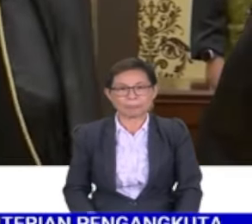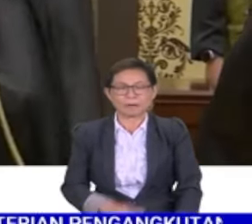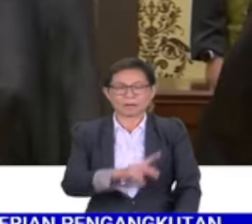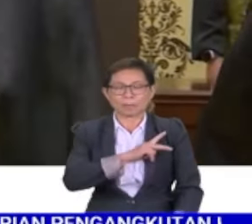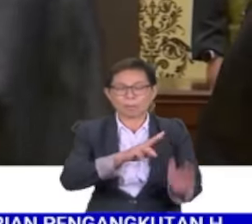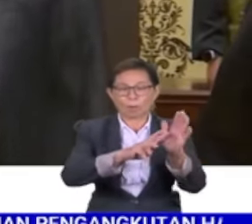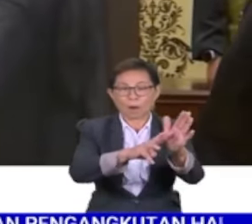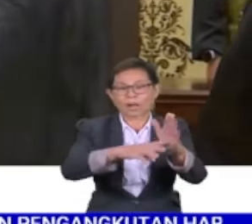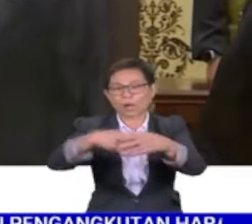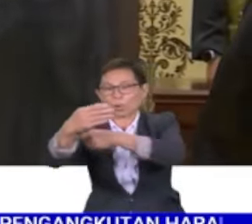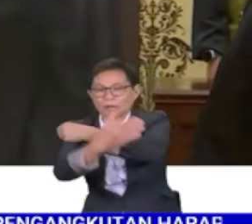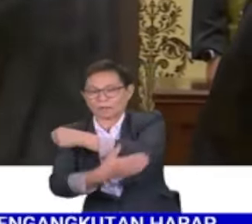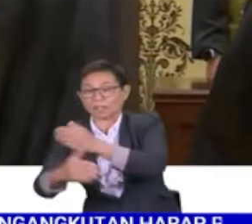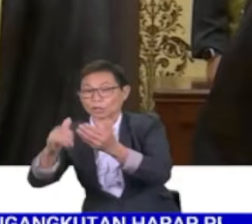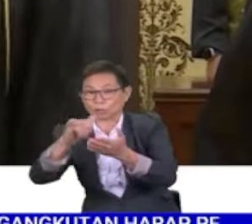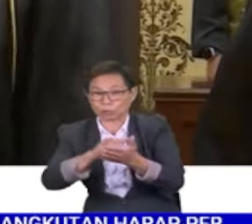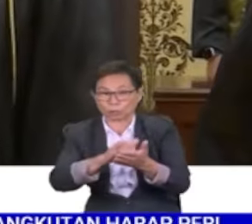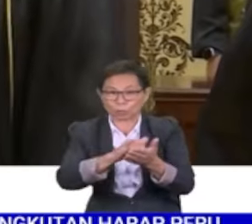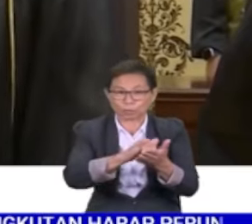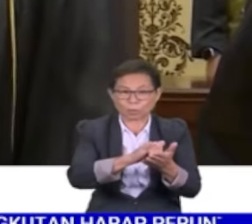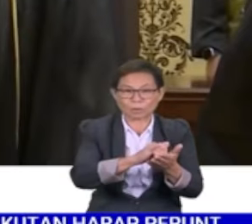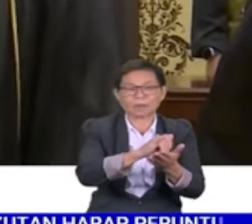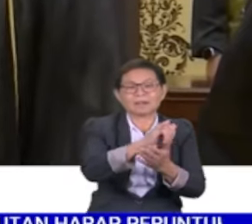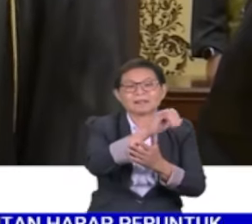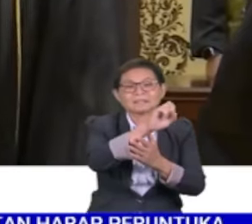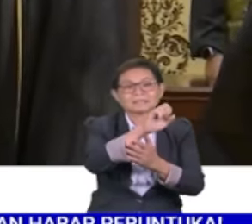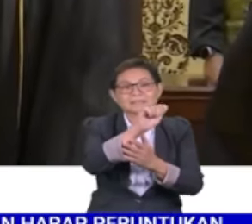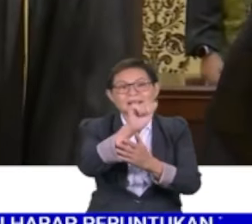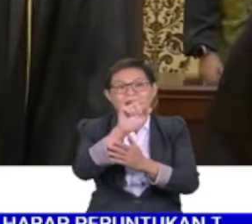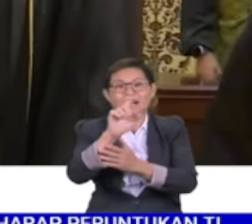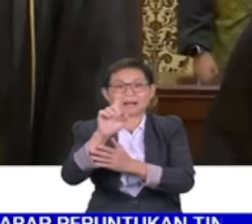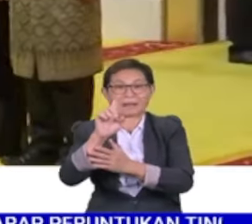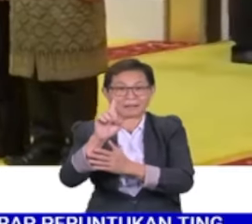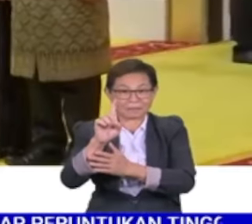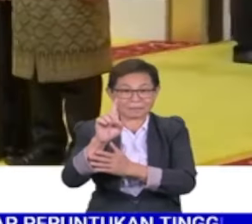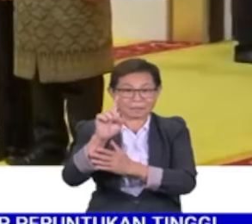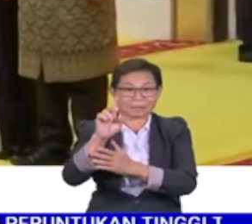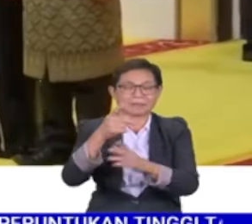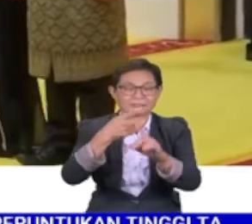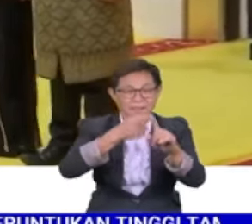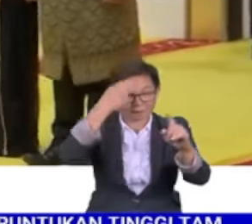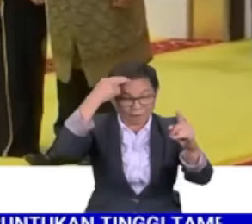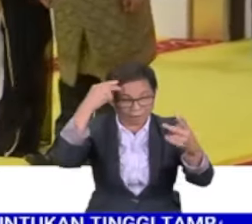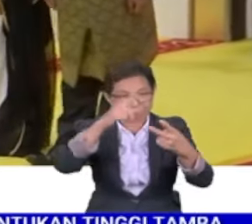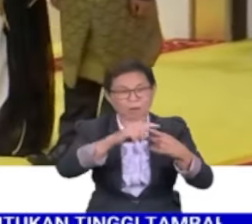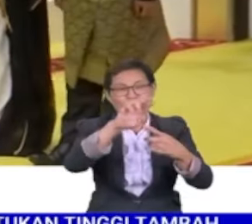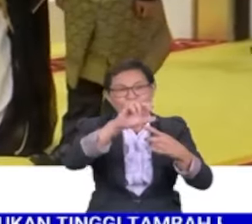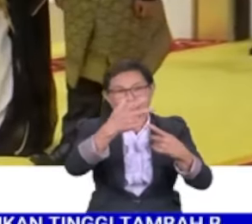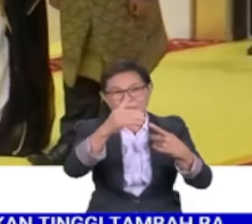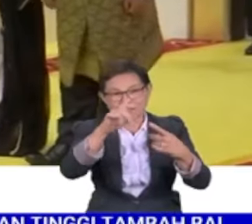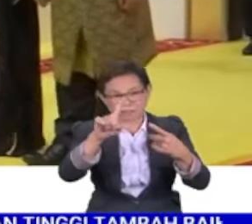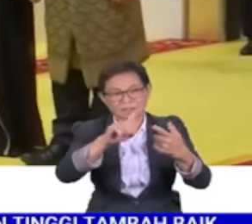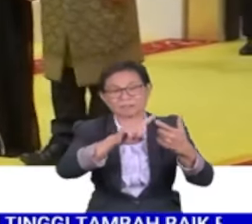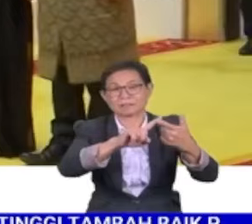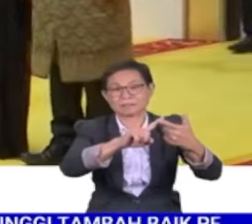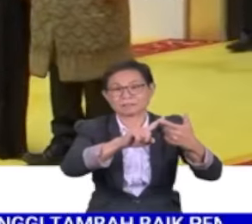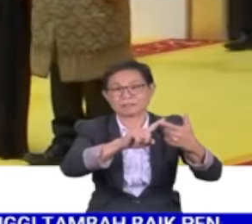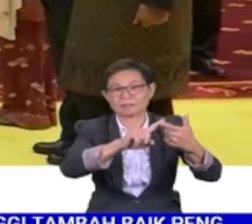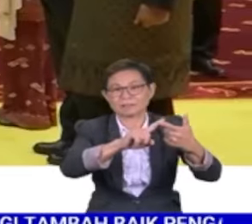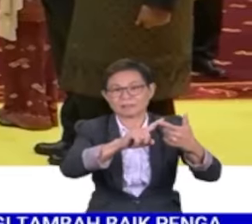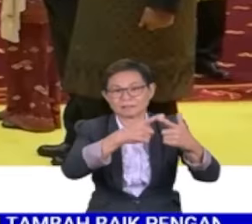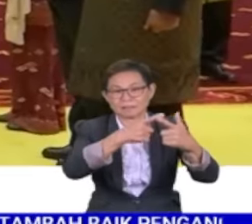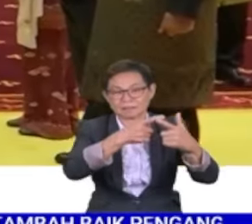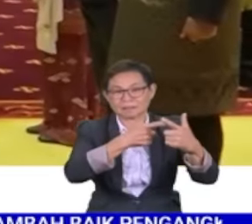Ketua perwakilan asing berkenaan ialah Mesa'ad Ibrahim Abdullah Al Sulaim dari Arab Saudi, Rashid Said Muhammad Said